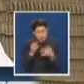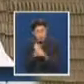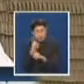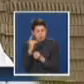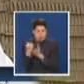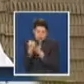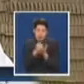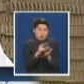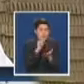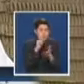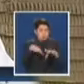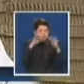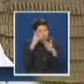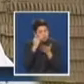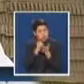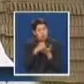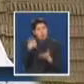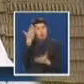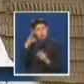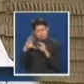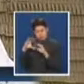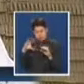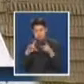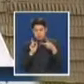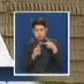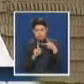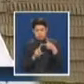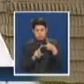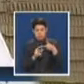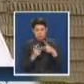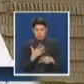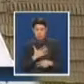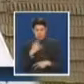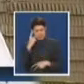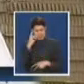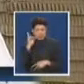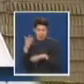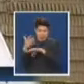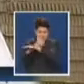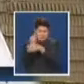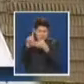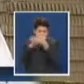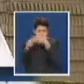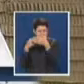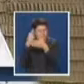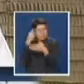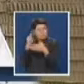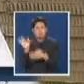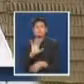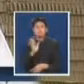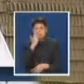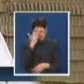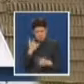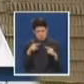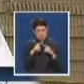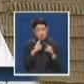ของน้ำท่วมเป็นหลักก่อนอย่างไรนะฮะอันนี้ก็เป็นจุดหนึ่งจุดที่สองเนี่ยผมไม่ได้คิดเรื่องการเมืองในเรื่องการเลือกตั้งเพราะว่าผมคิดว่ามันมีหลายเ